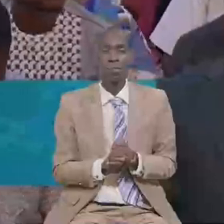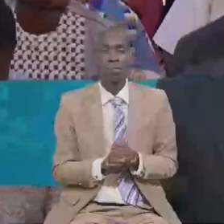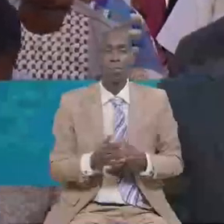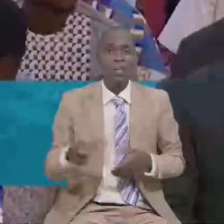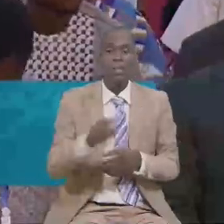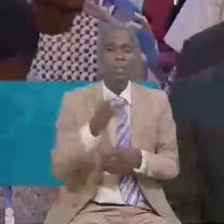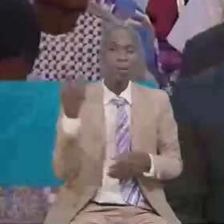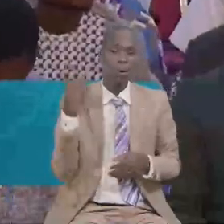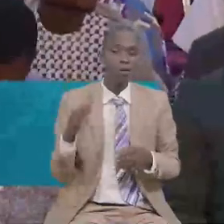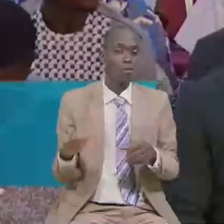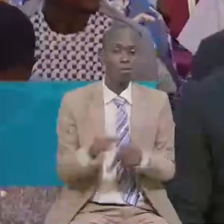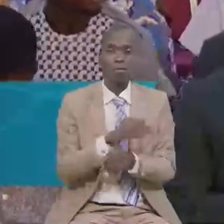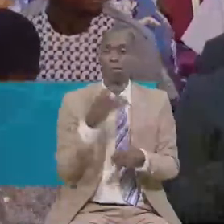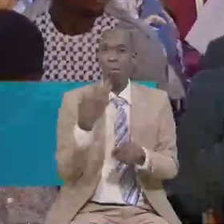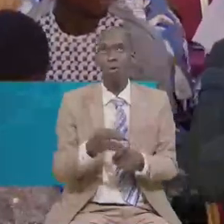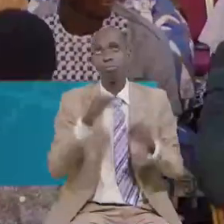Ils étaient remplis